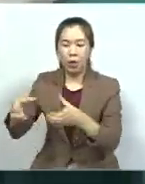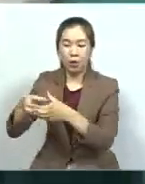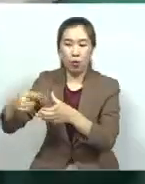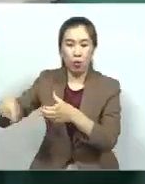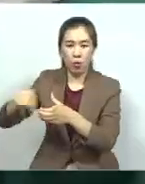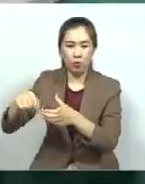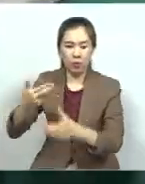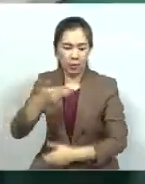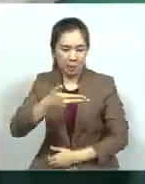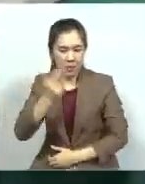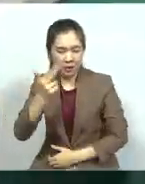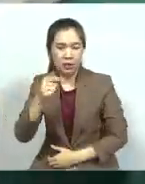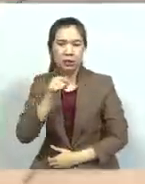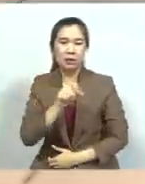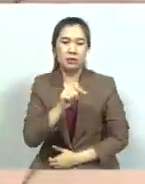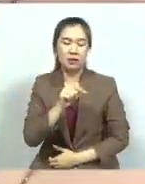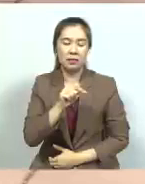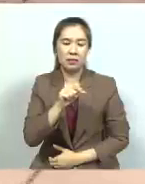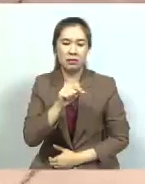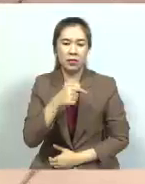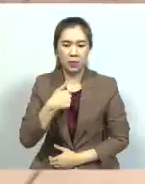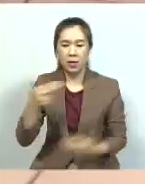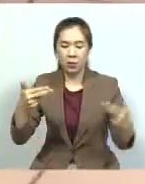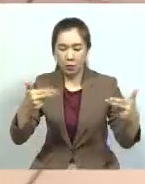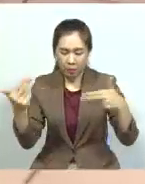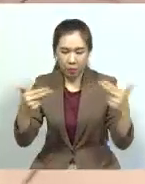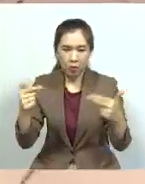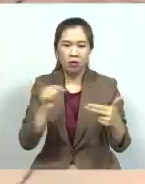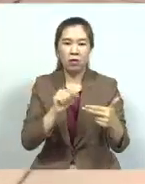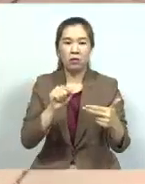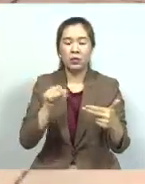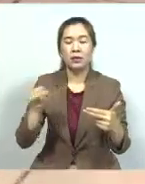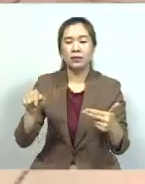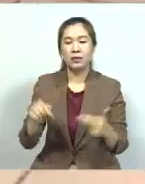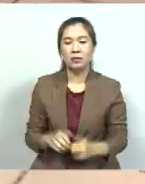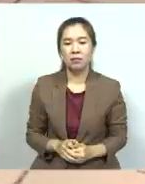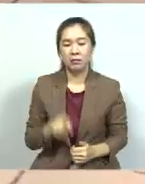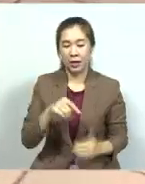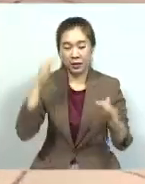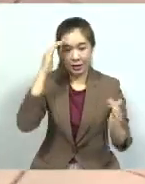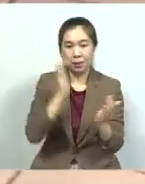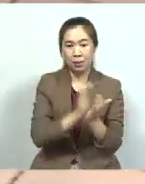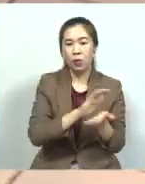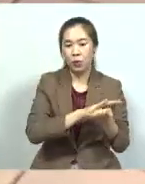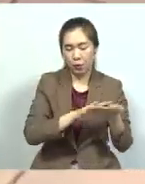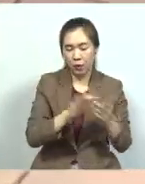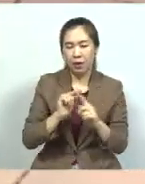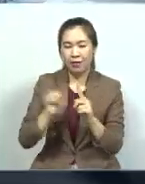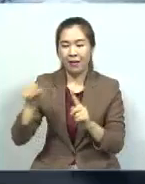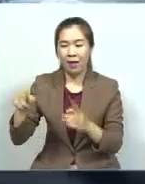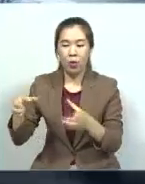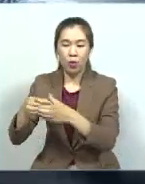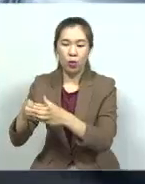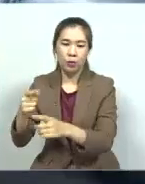นร้ายเนี่ยใช้อาวุธปืนยิงเข้าใส่เจ้าหน้าที่ก็เลยเกิดการปะทะกันผลการปะทะเจ้าหน้าที่ปลอดภัยนะคะแต่ว่ากลุ่มคนร้าย